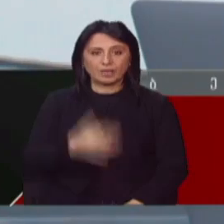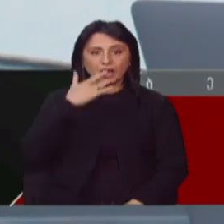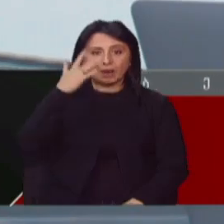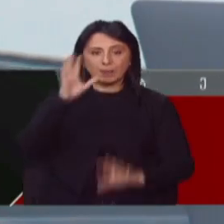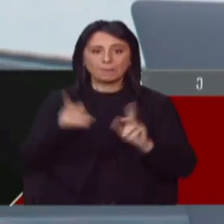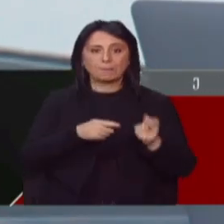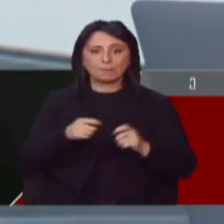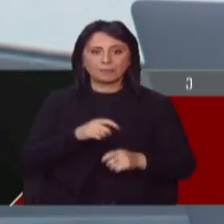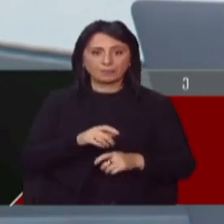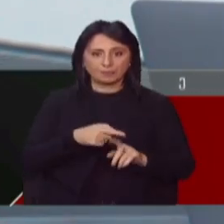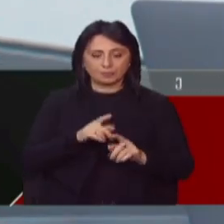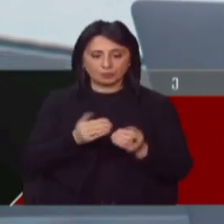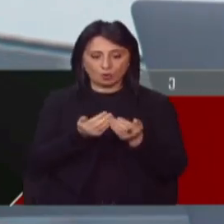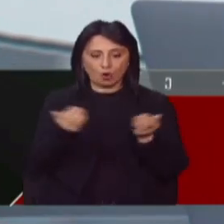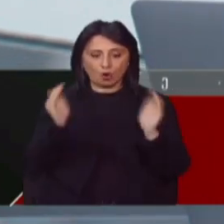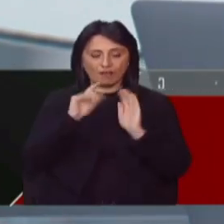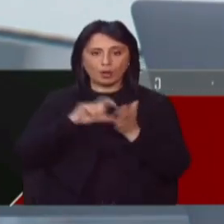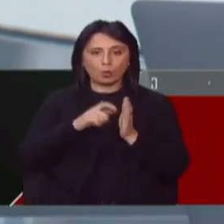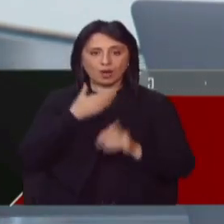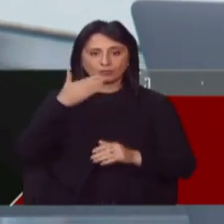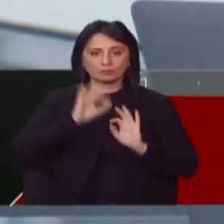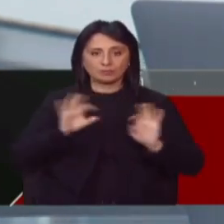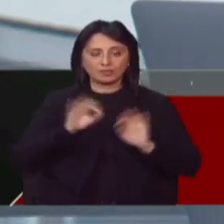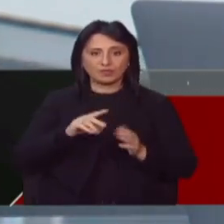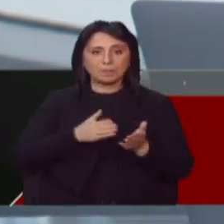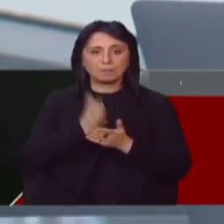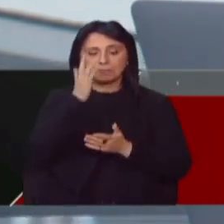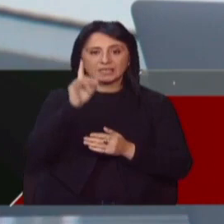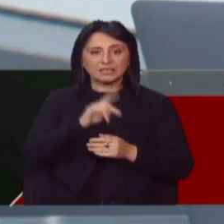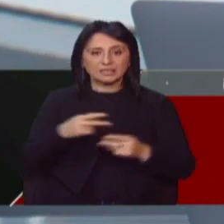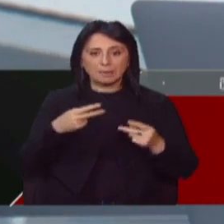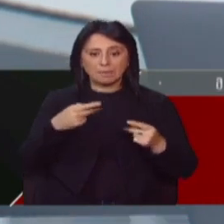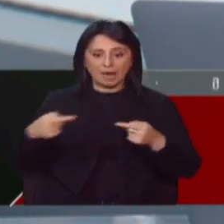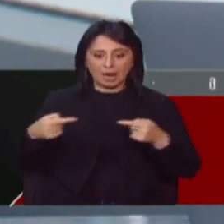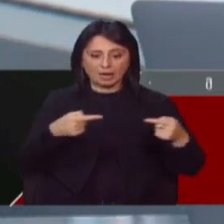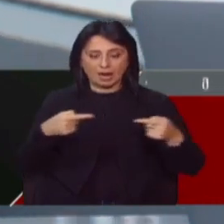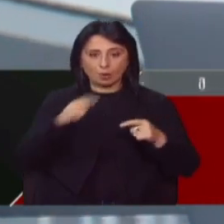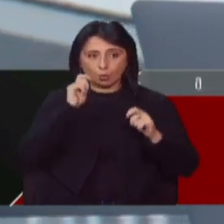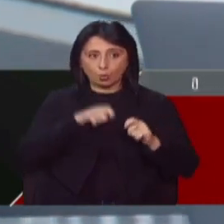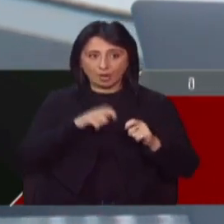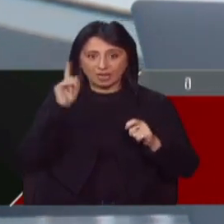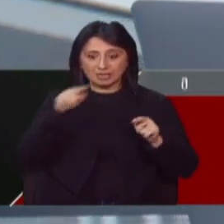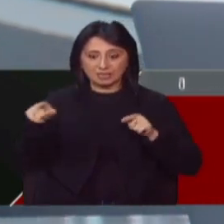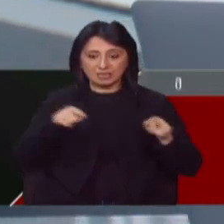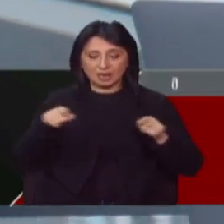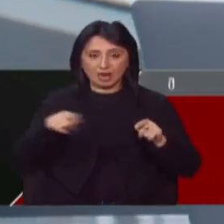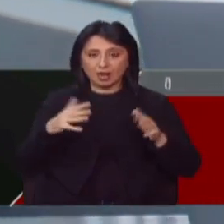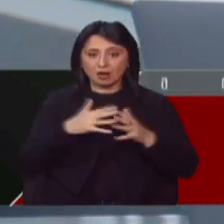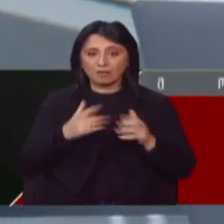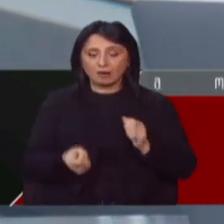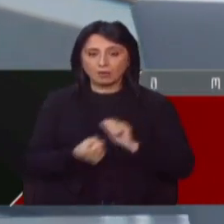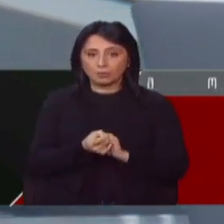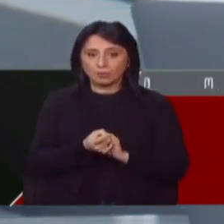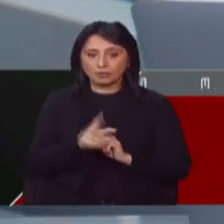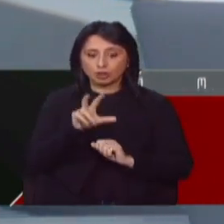ამერიკის პრეზიდენტმა ოვალური კაბინეტიდან მიმართვა გააკეთა, რომელიც მიზნად ისახავდა პარალელების გავლებას უკრაინასა და ისრაელში არსებულ კონფლიქტებს